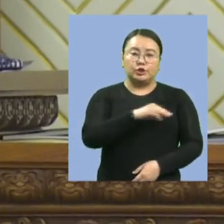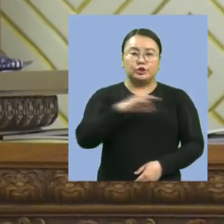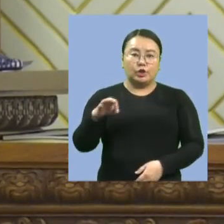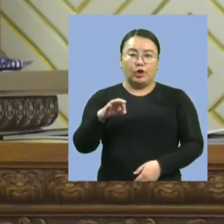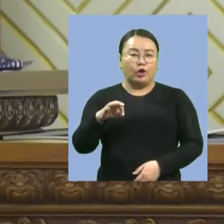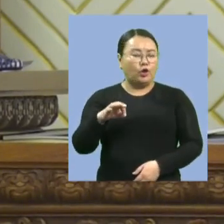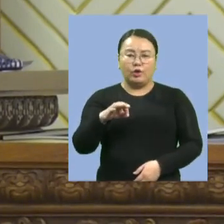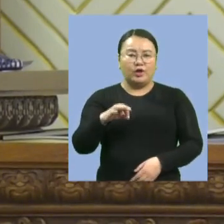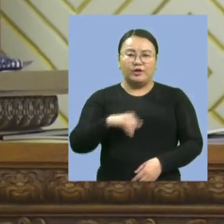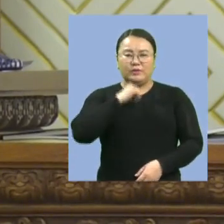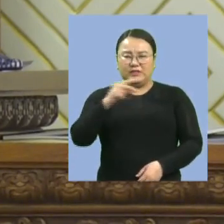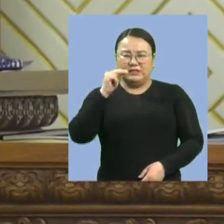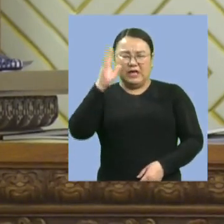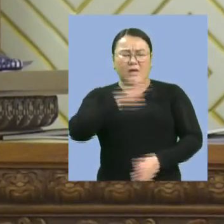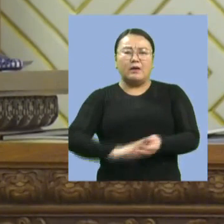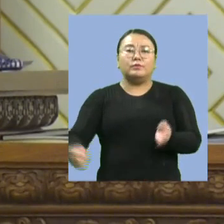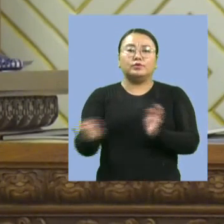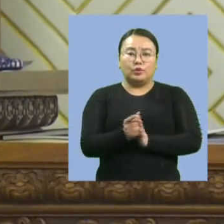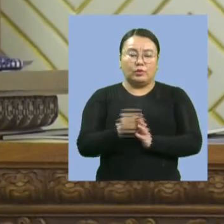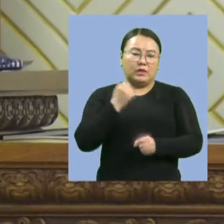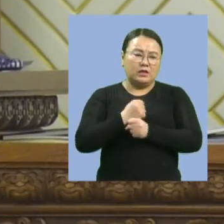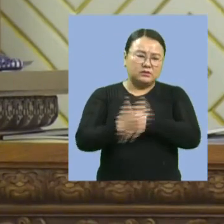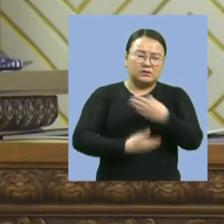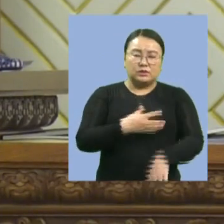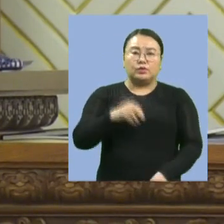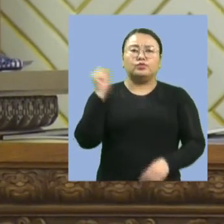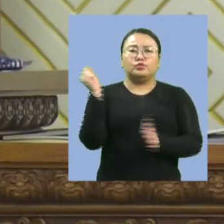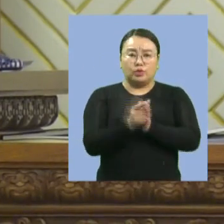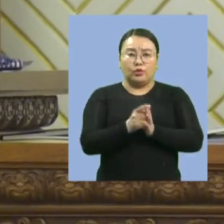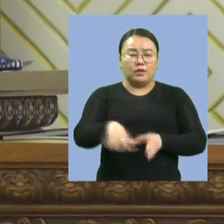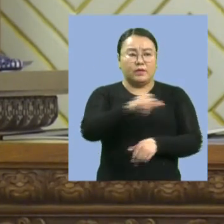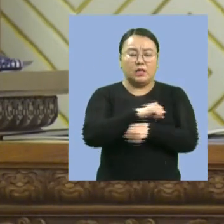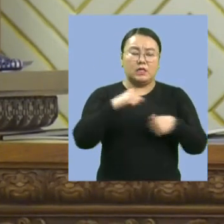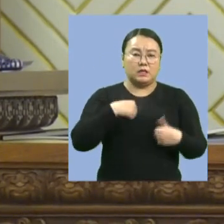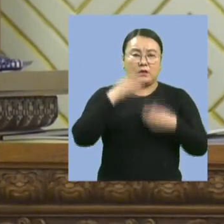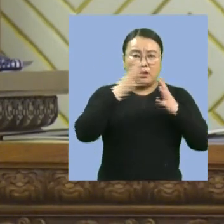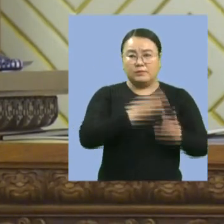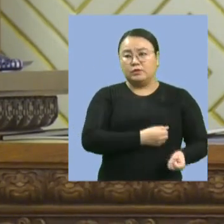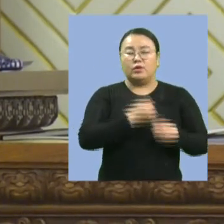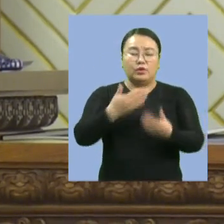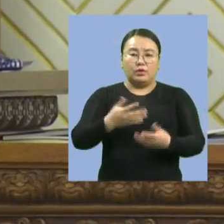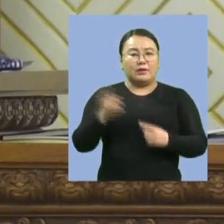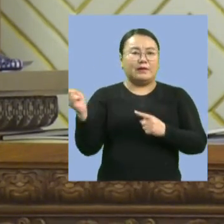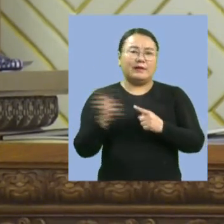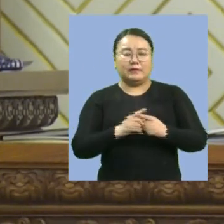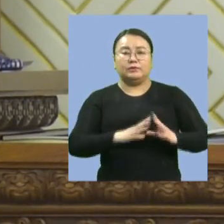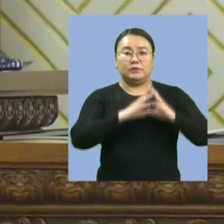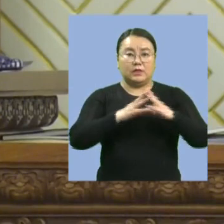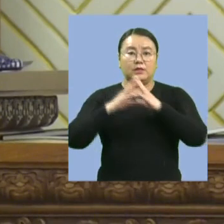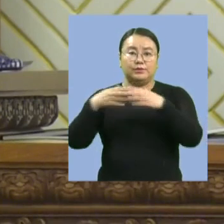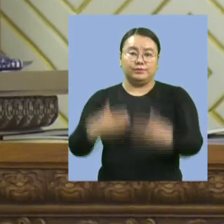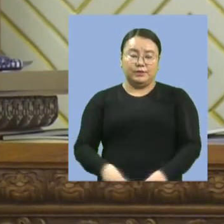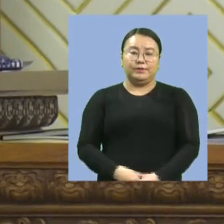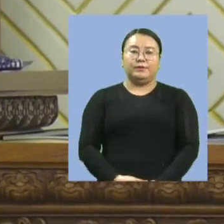ажиллагаанд энэ тооноос чанар чинь шухал шүү, та бүхний үйл ажиллагаа шухал шүү гэдгийг ард иргэд анхааруулж байгааг хатуу санаж